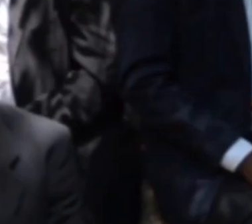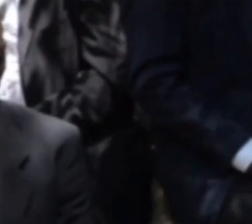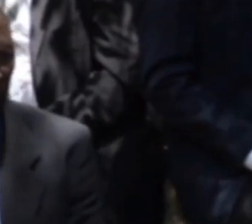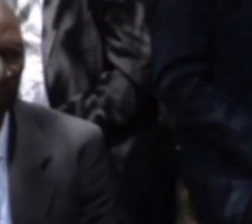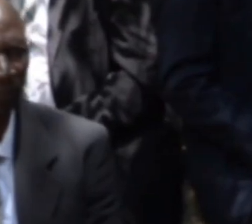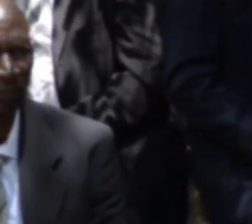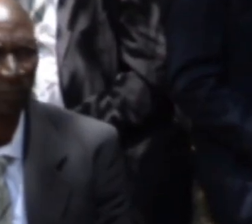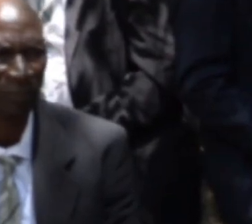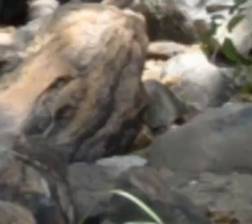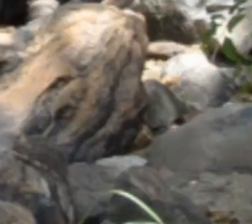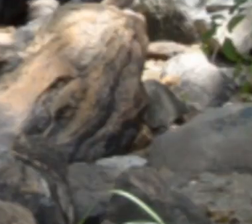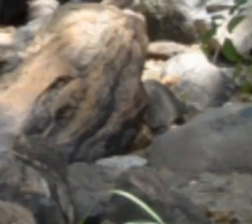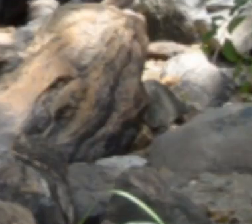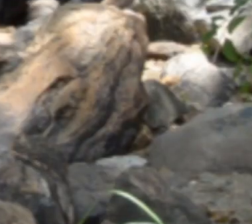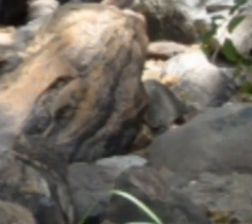kuunganidzai